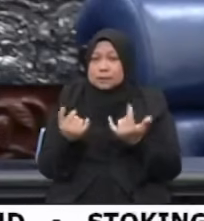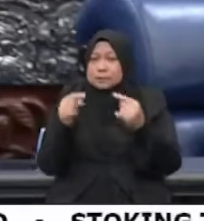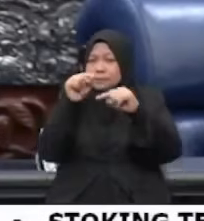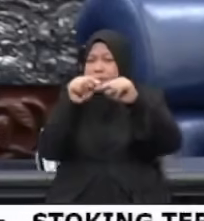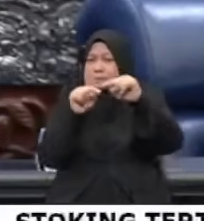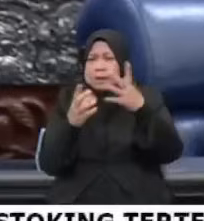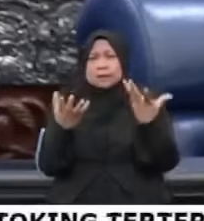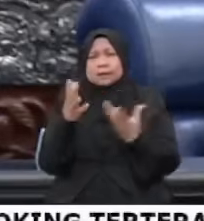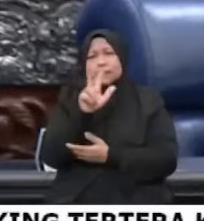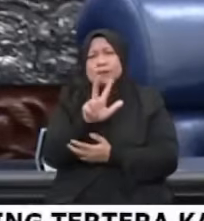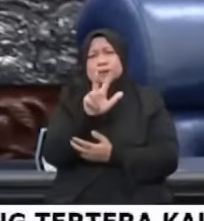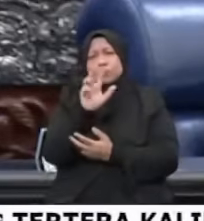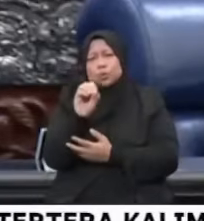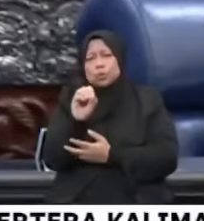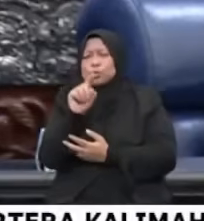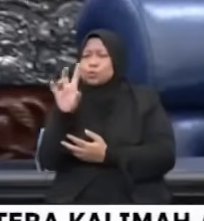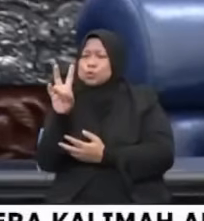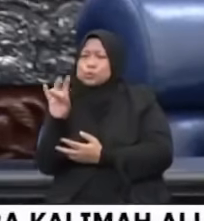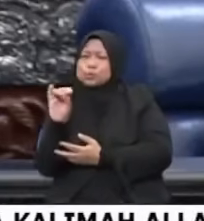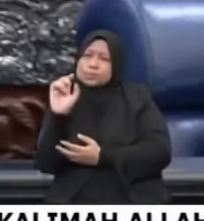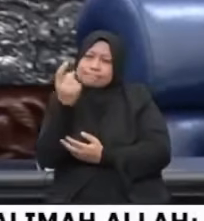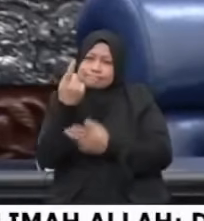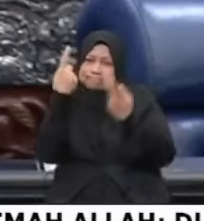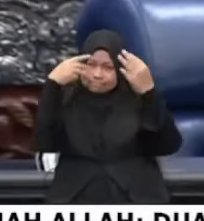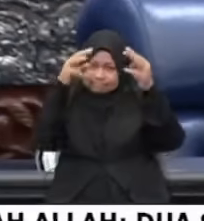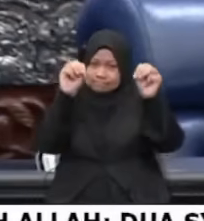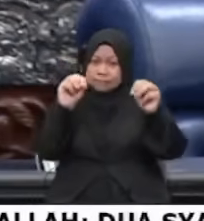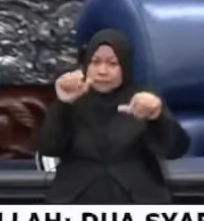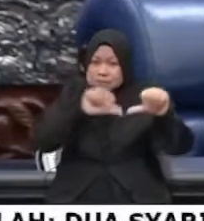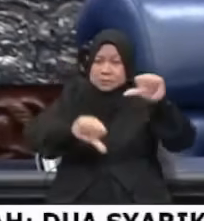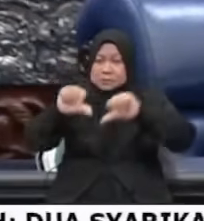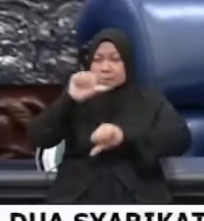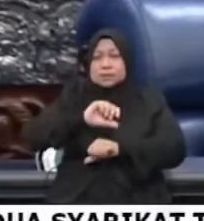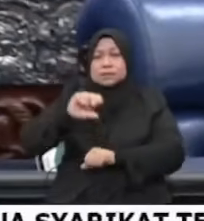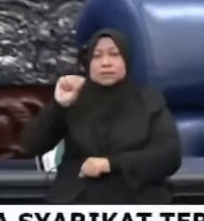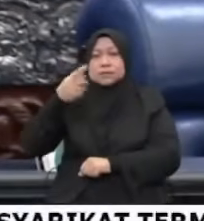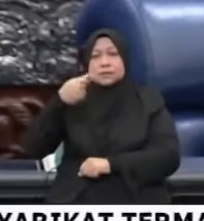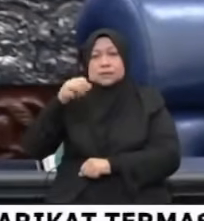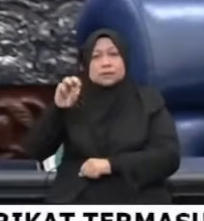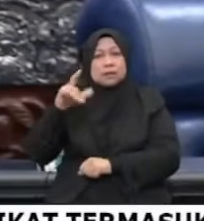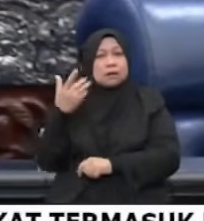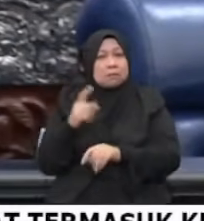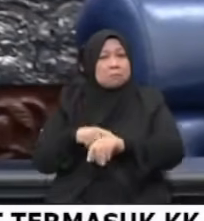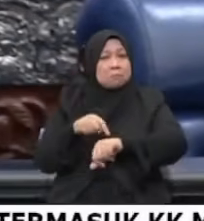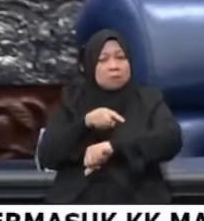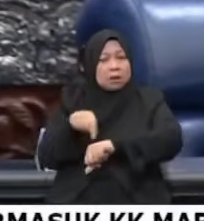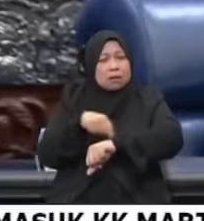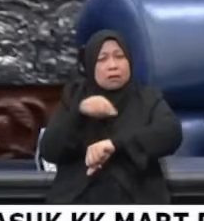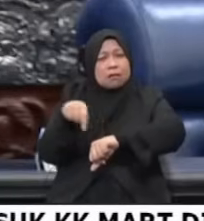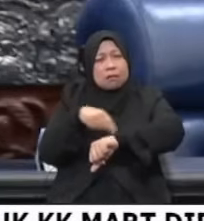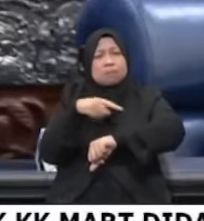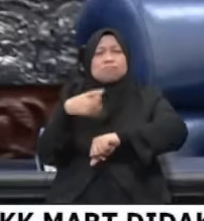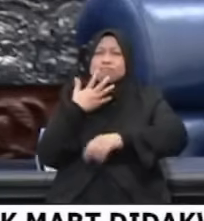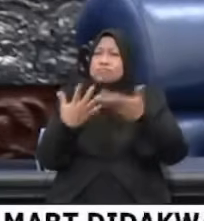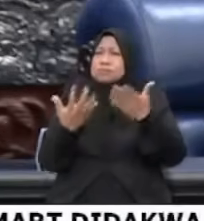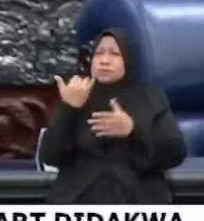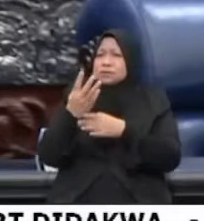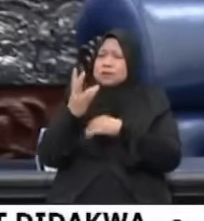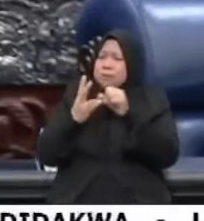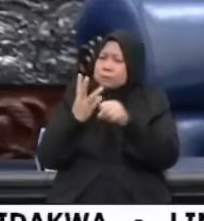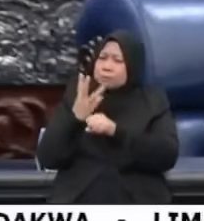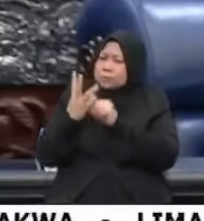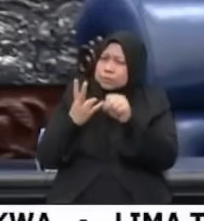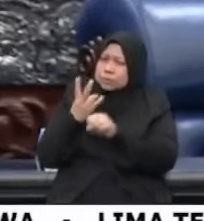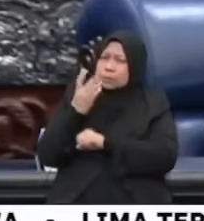hanyalah 3070 yang amat berhormat Perdana Menteri sains sastera ia mengambil masa yang perama lama seang kururangnya 6 tu